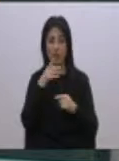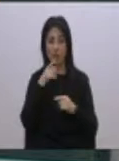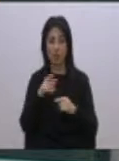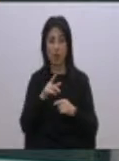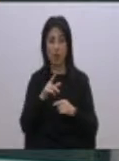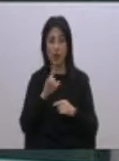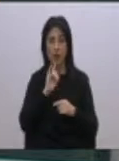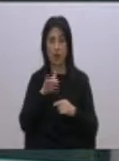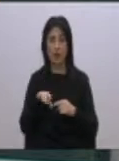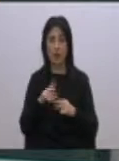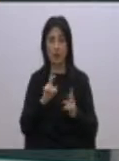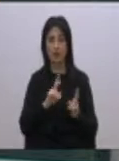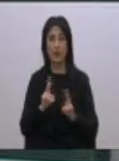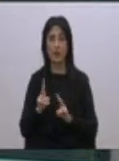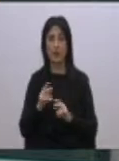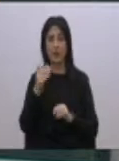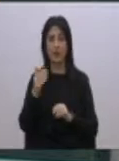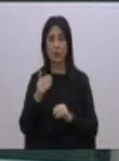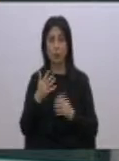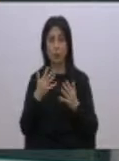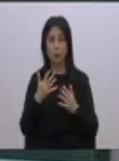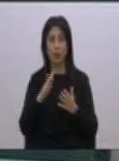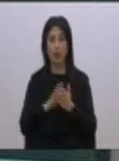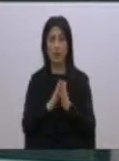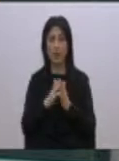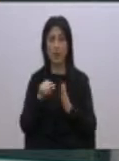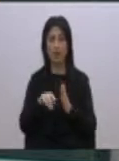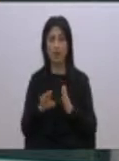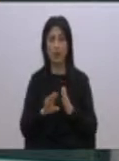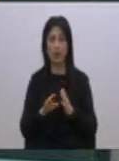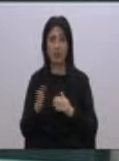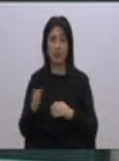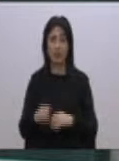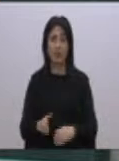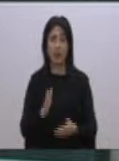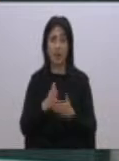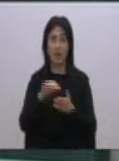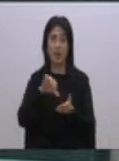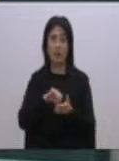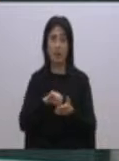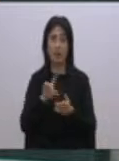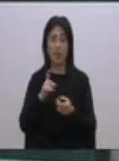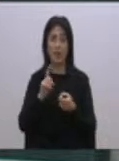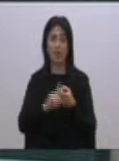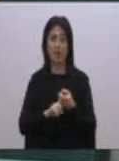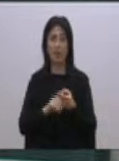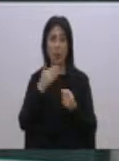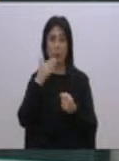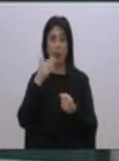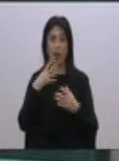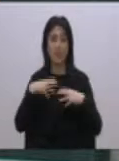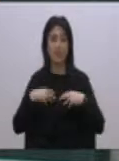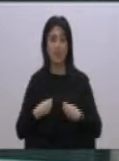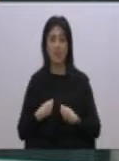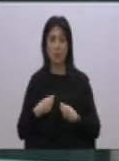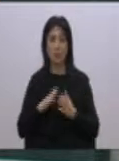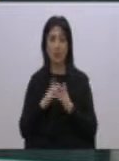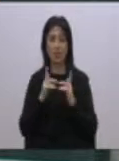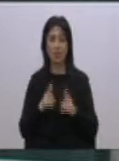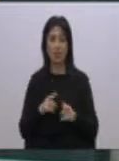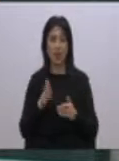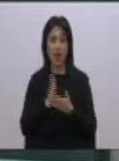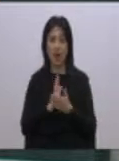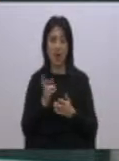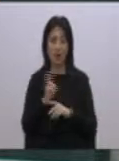laicus, minaida. Tu când suhe cum domnul și acea ordine, tu a cuțan de vid. Race, heba, mohsena, sam suharu, ai cu șetan hmebuliru, are